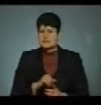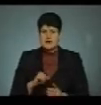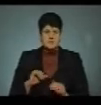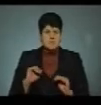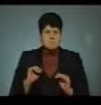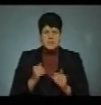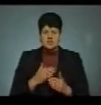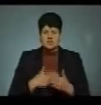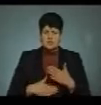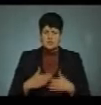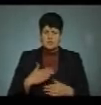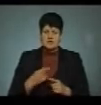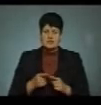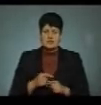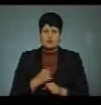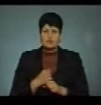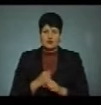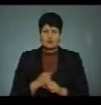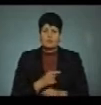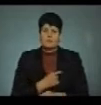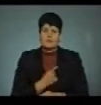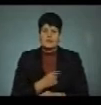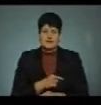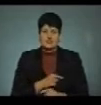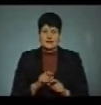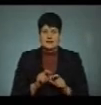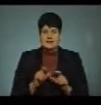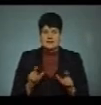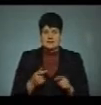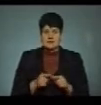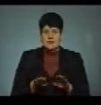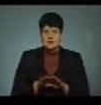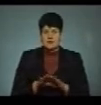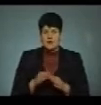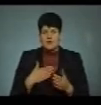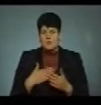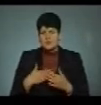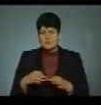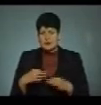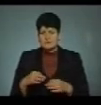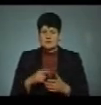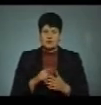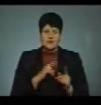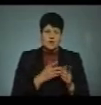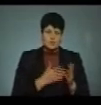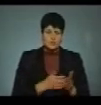роботою саме медичних закладів у місті Тернополь, це порівнюючи там з громадським транспортом, з міською радою.